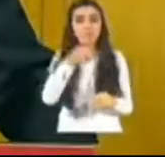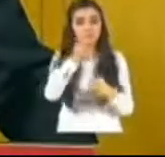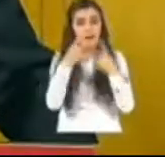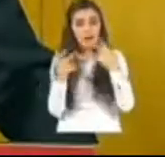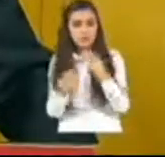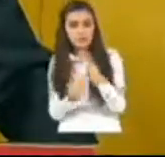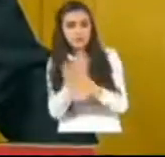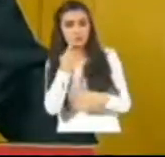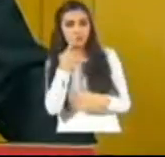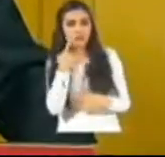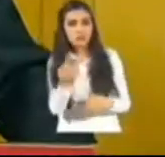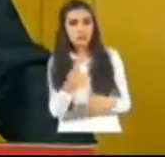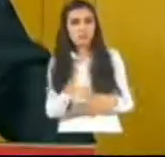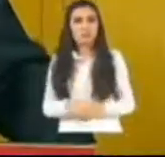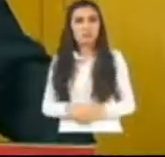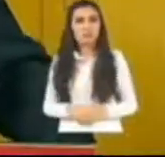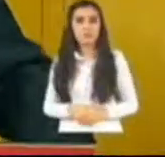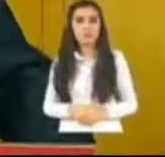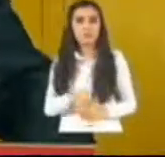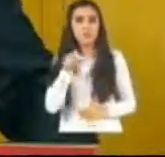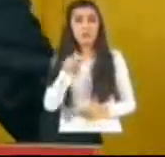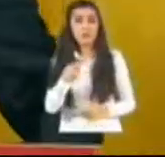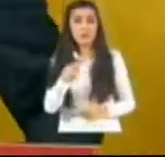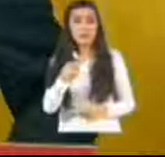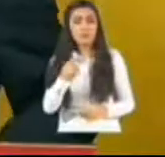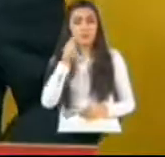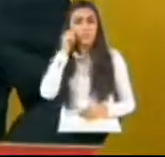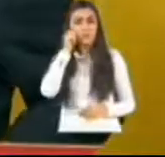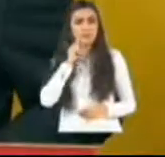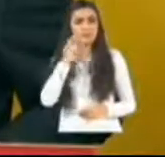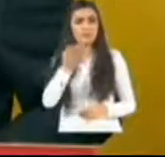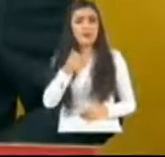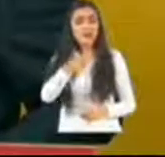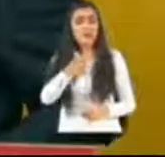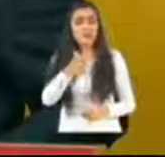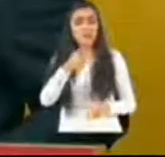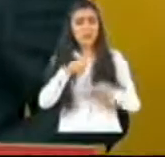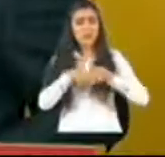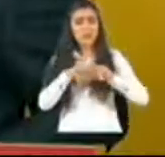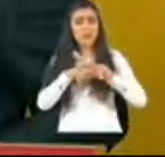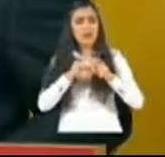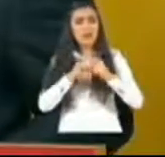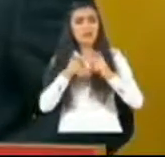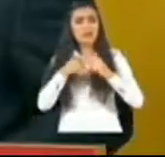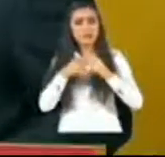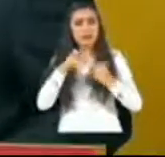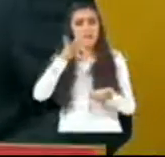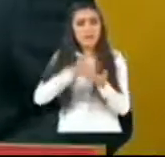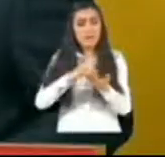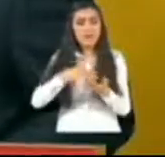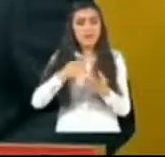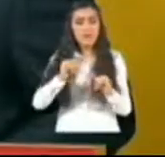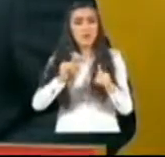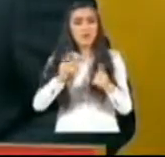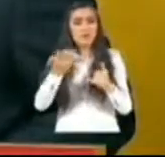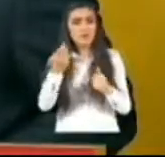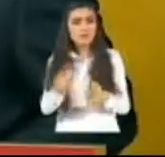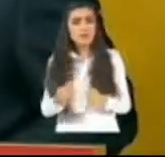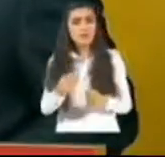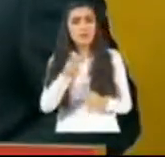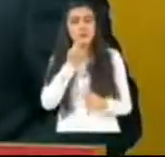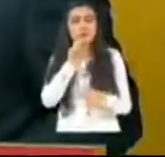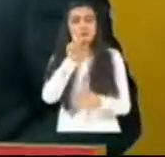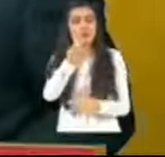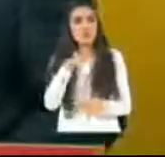açığa çıkmıştır. Bu pervasızlık, bu hasımlık, bu meydan okuyan bayağılık,